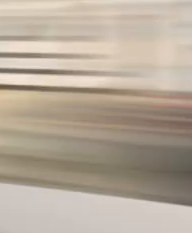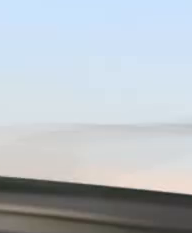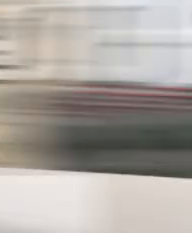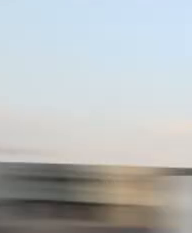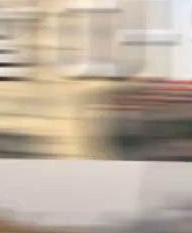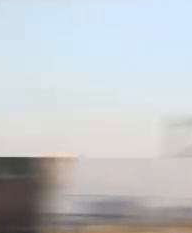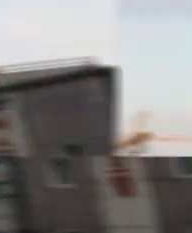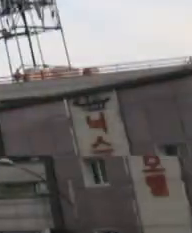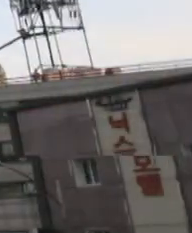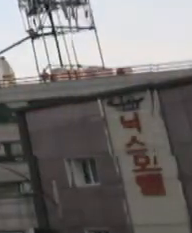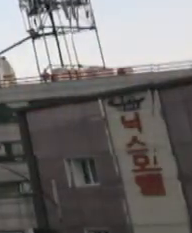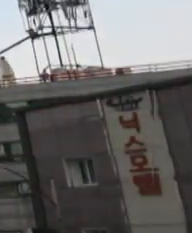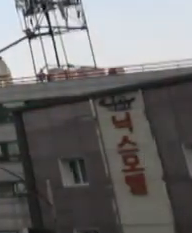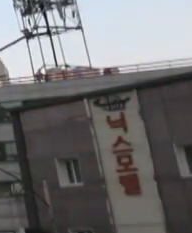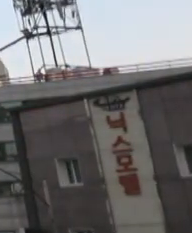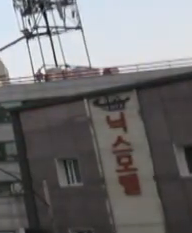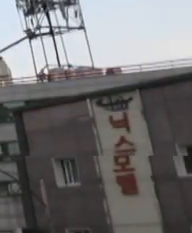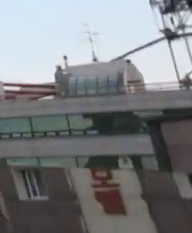으